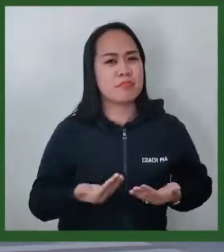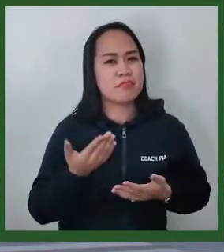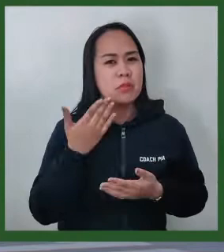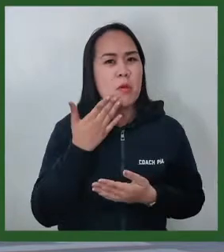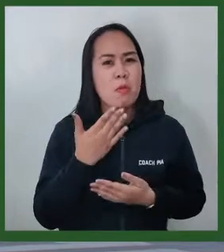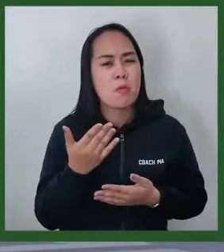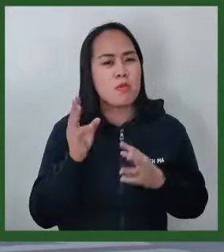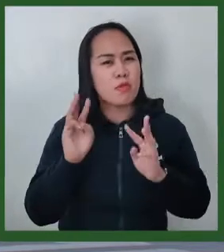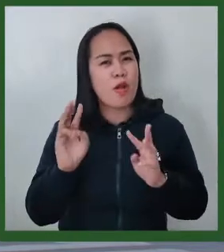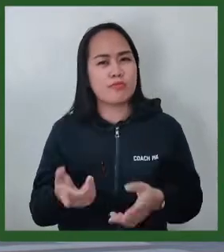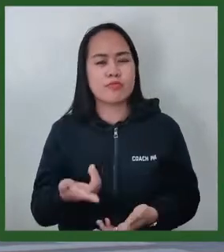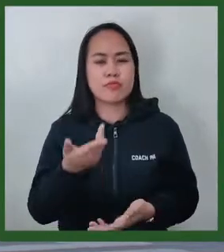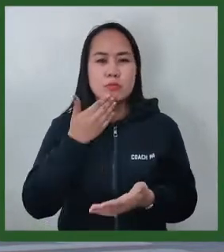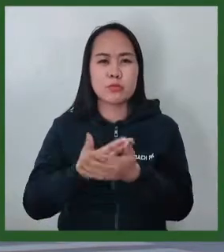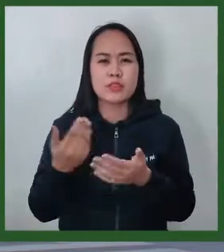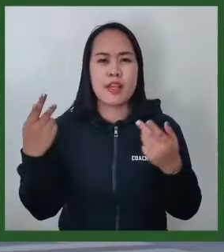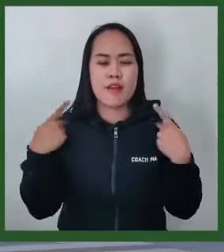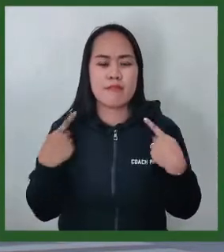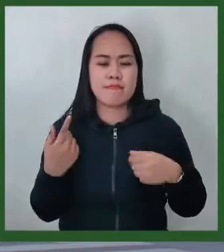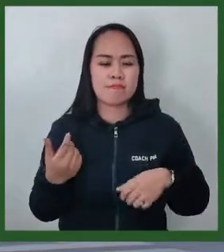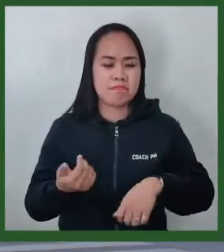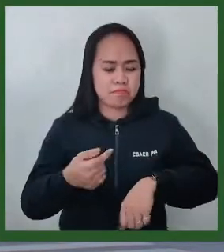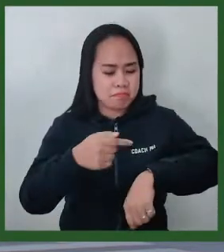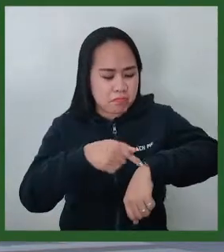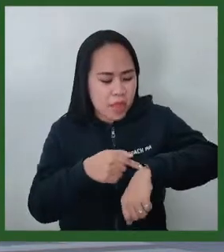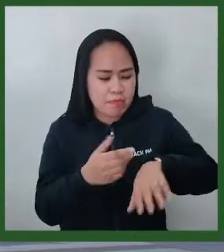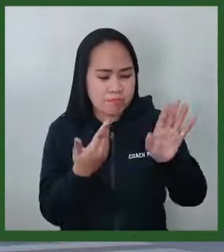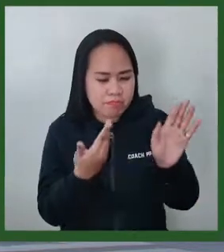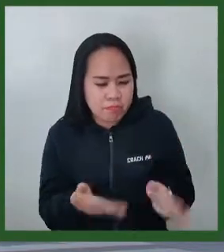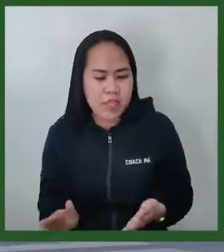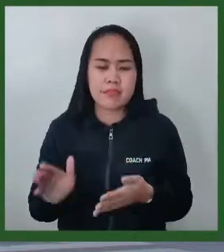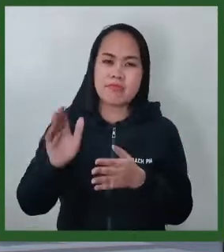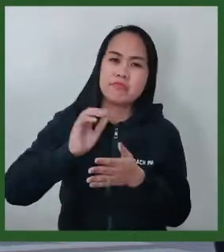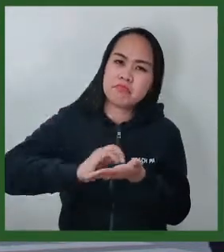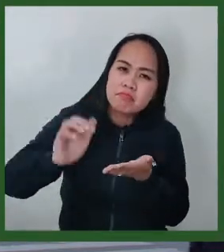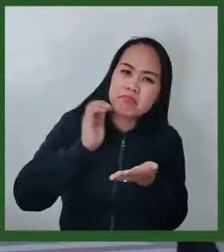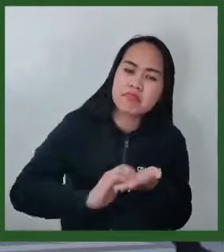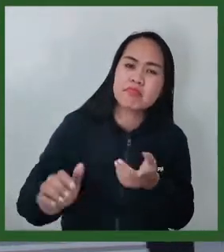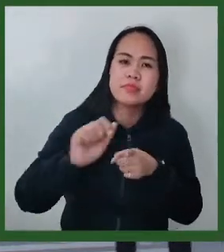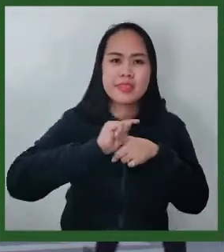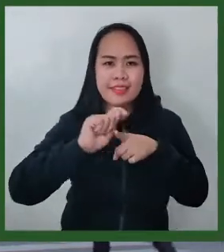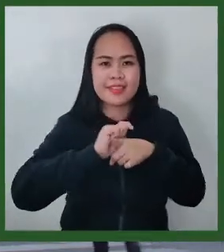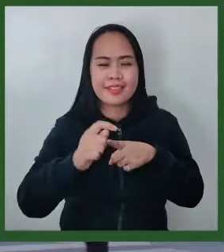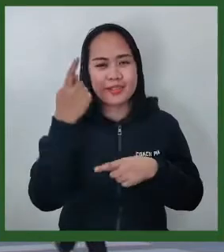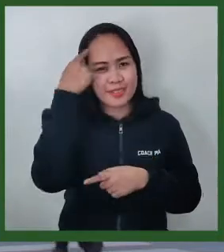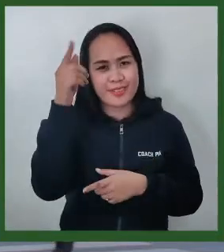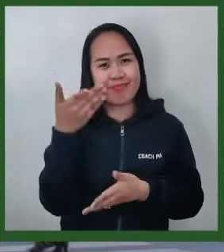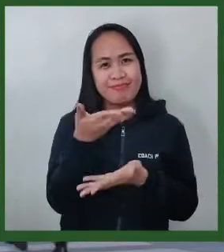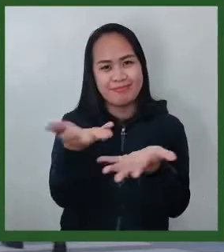tamang panahon at oras itong mga training at pag-iensayo na ginagawa po natin para sa inyo.